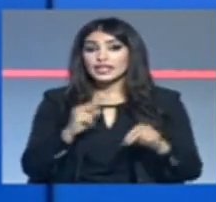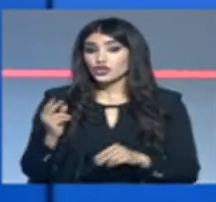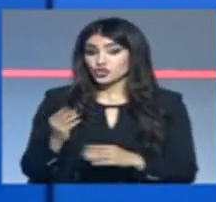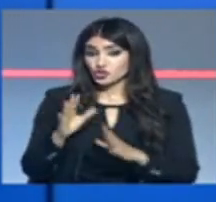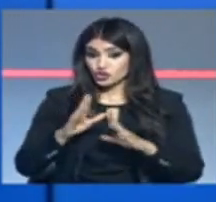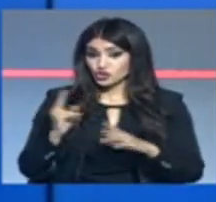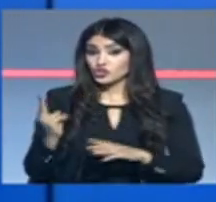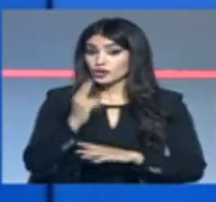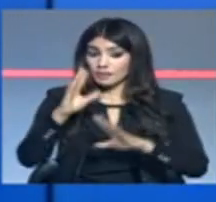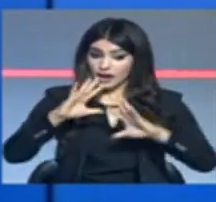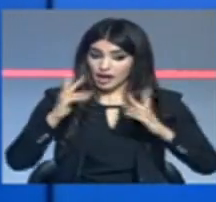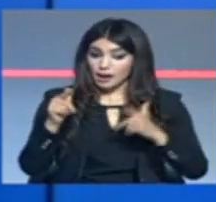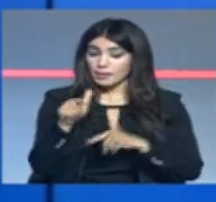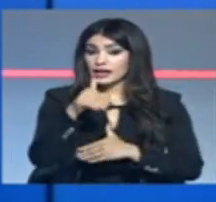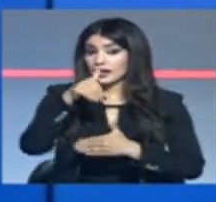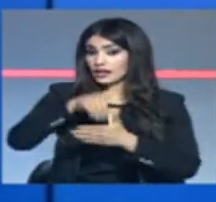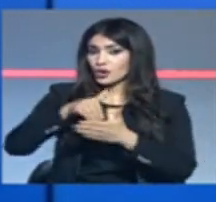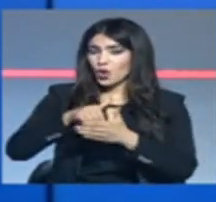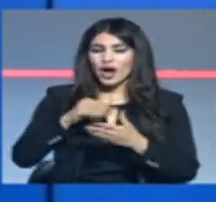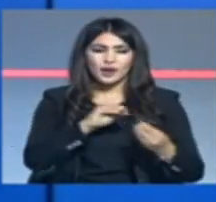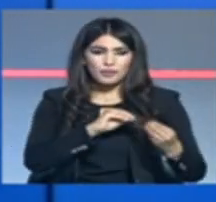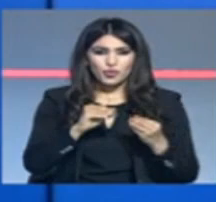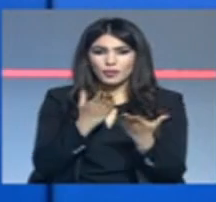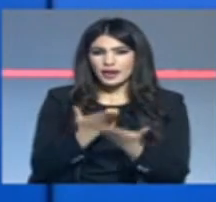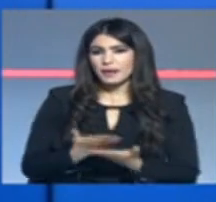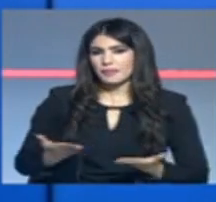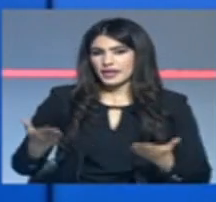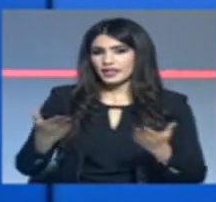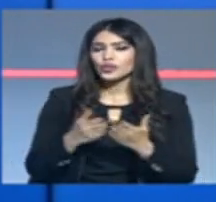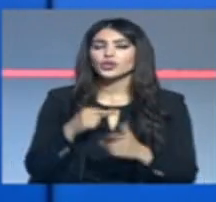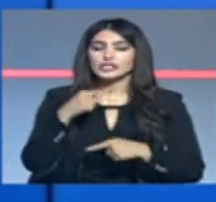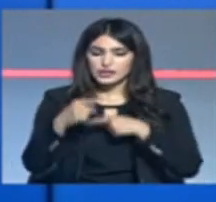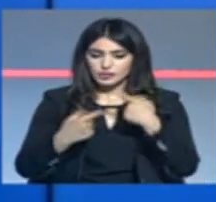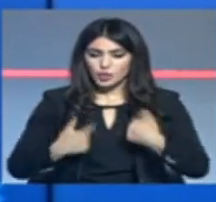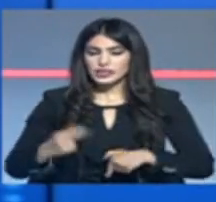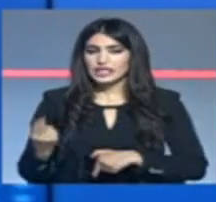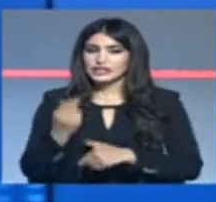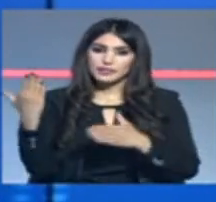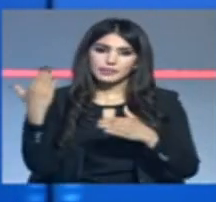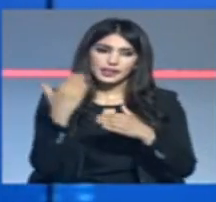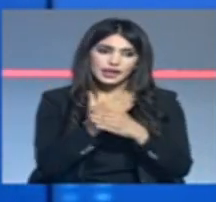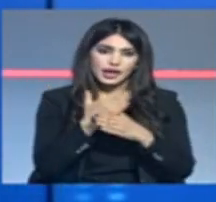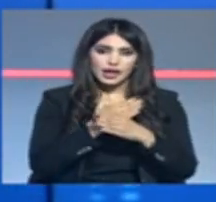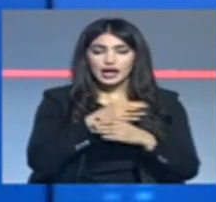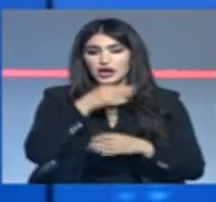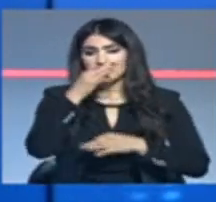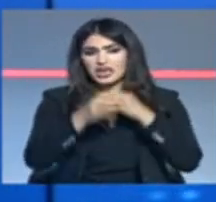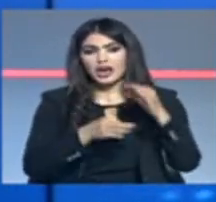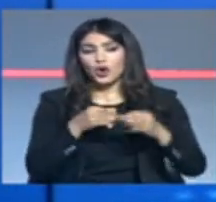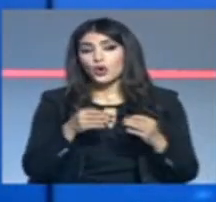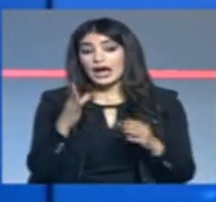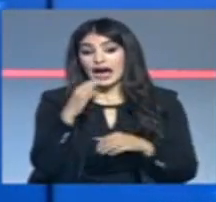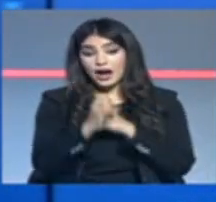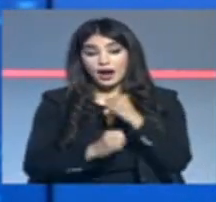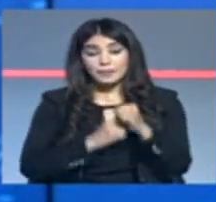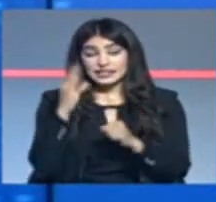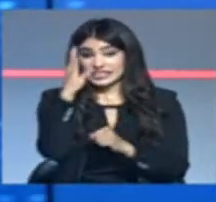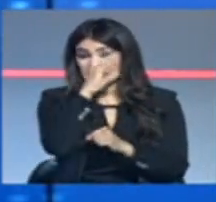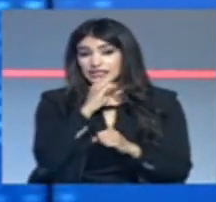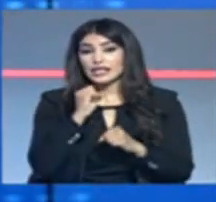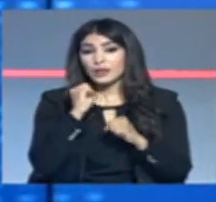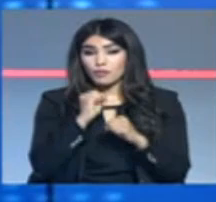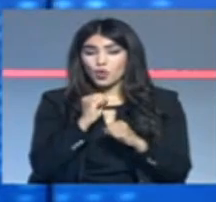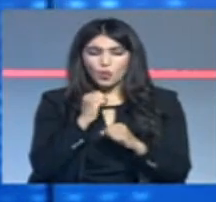فما عندهم انتخابات، كانت الامور سخونه شويه. احنا كنا كل مره ندخلوا اللي كان في العاده يظهر عادي، سيرة ومش عادي كان